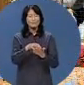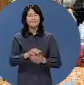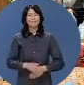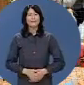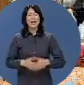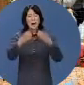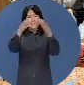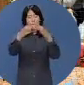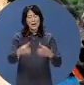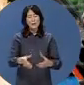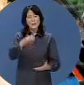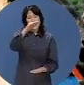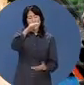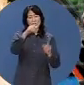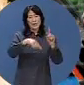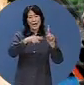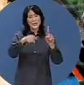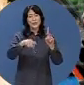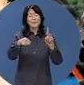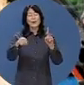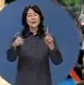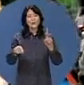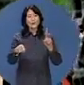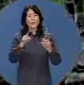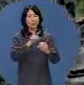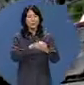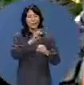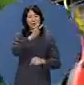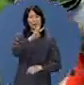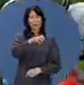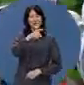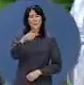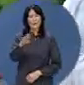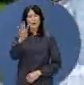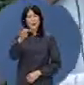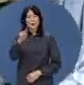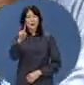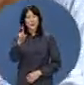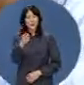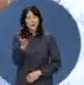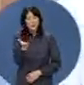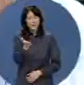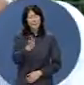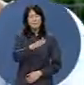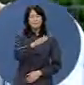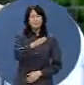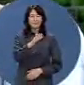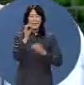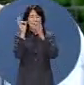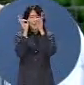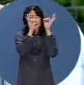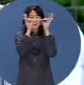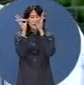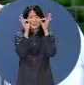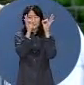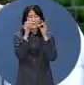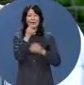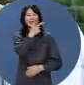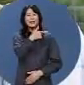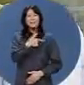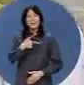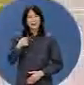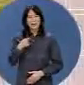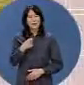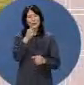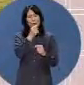はおよそ1mの丸田が大勝5台のチェーン層を駆使して30分から40分程度